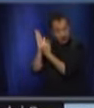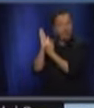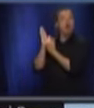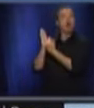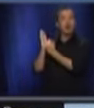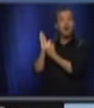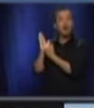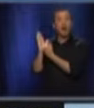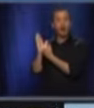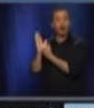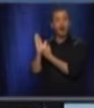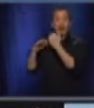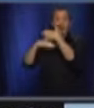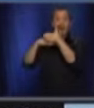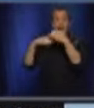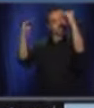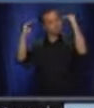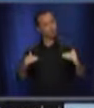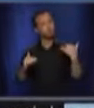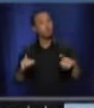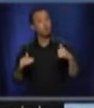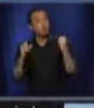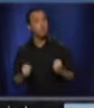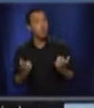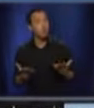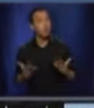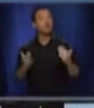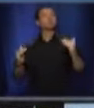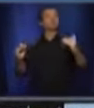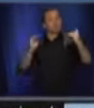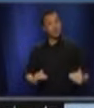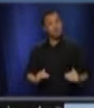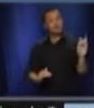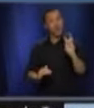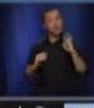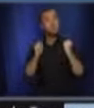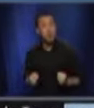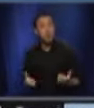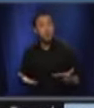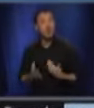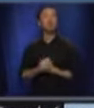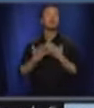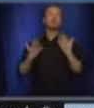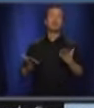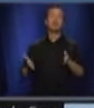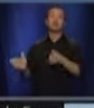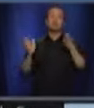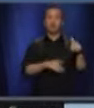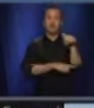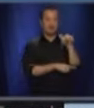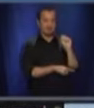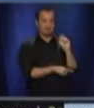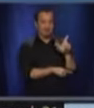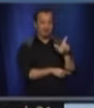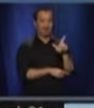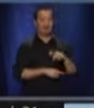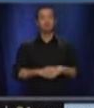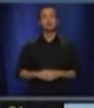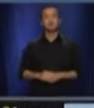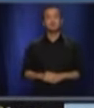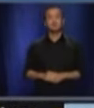jaune et au vert. Je vous remercie. Je vais prendre quelques mots en anglais. With this public health teams,